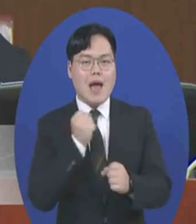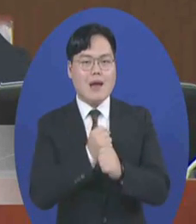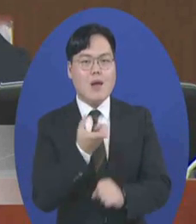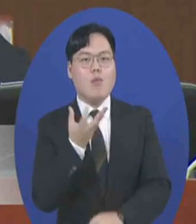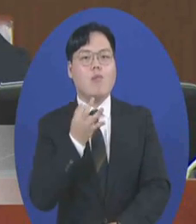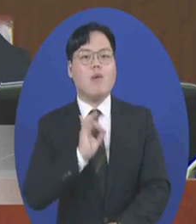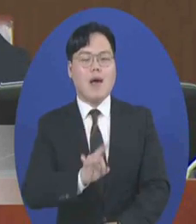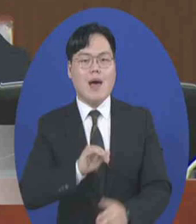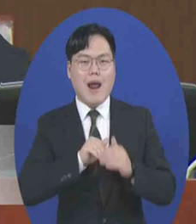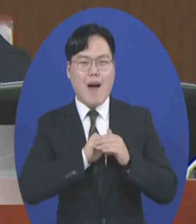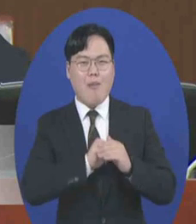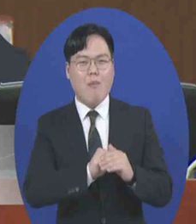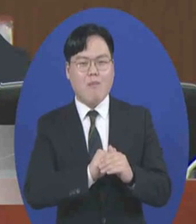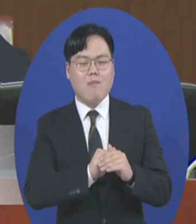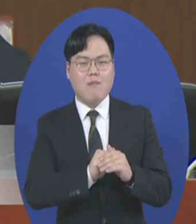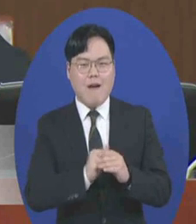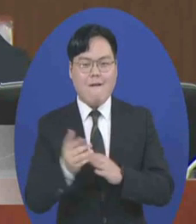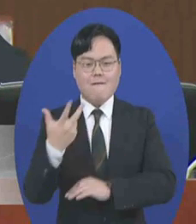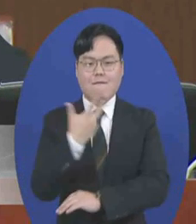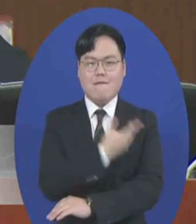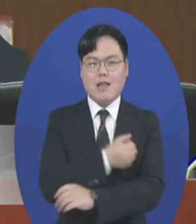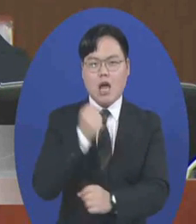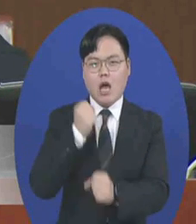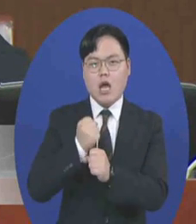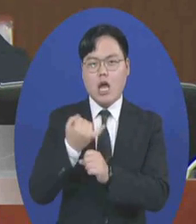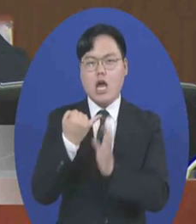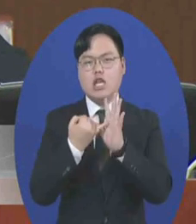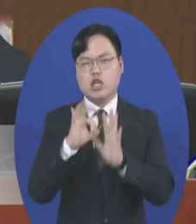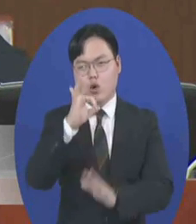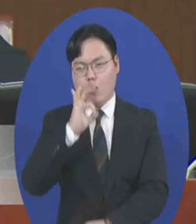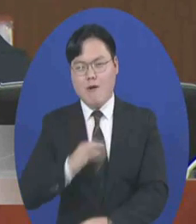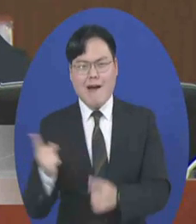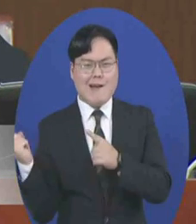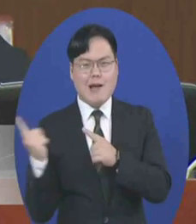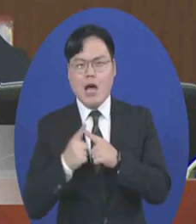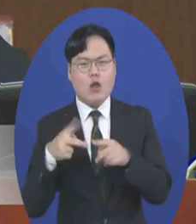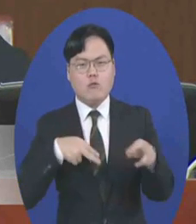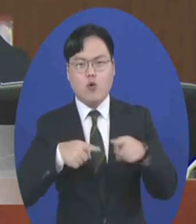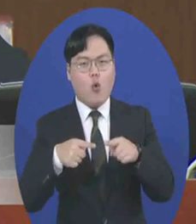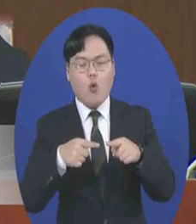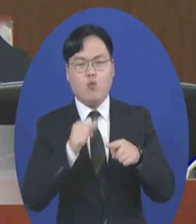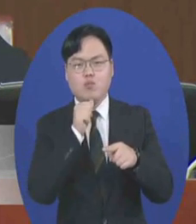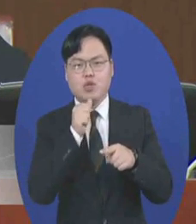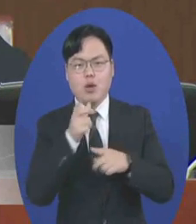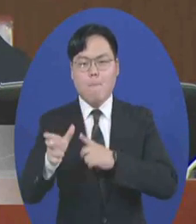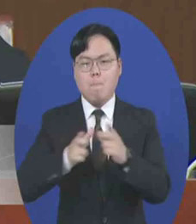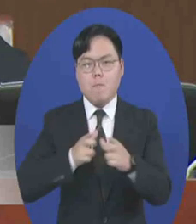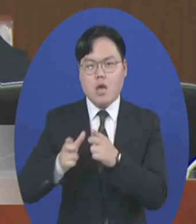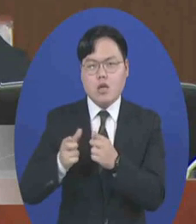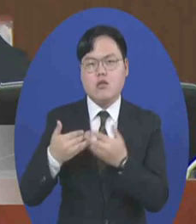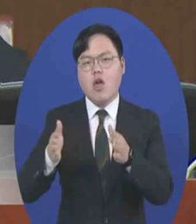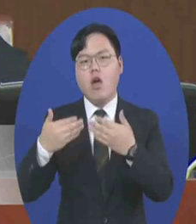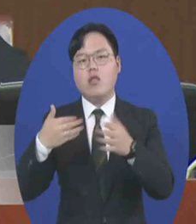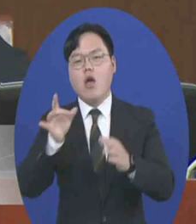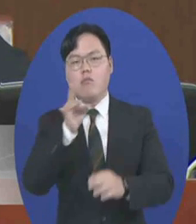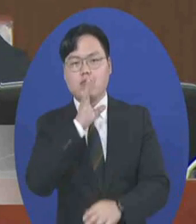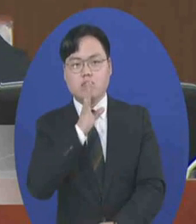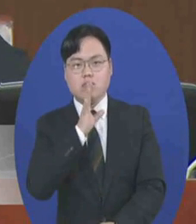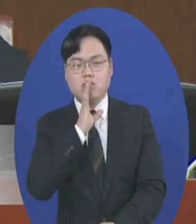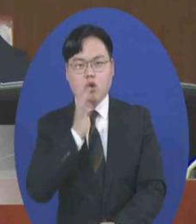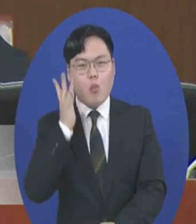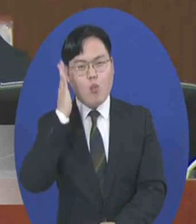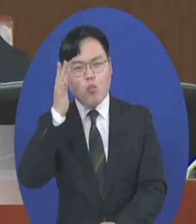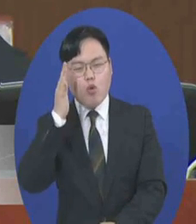ажлын байраа хамгаалах, вакцин жуултыг 60% хүргэх, хатуу хөл хориогоор бизнесээ багваагаар суллах гэдэг ийм одоо